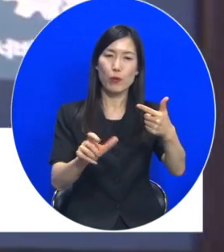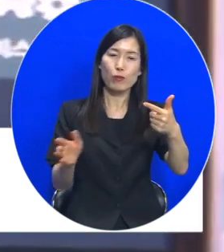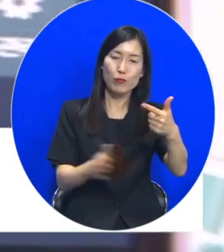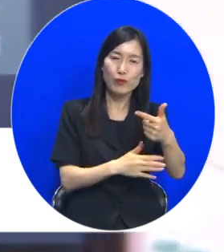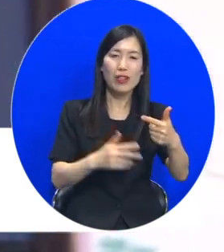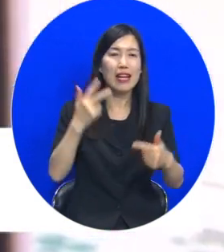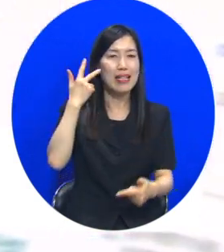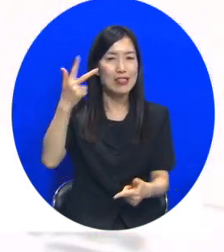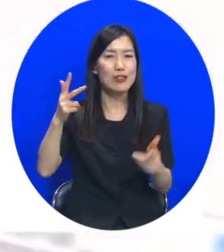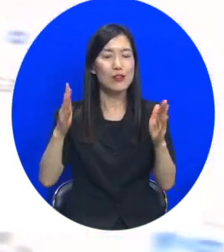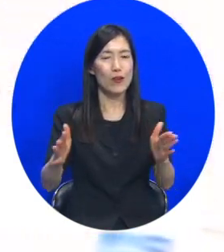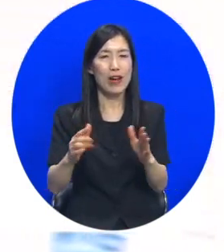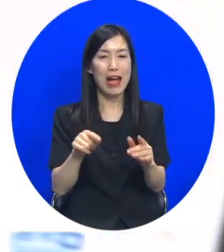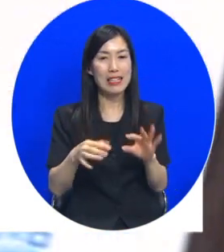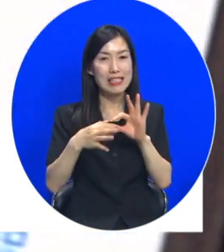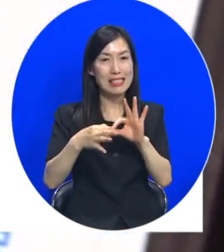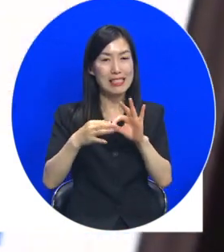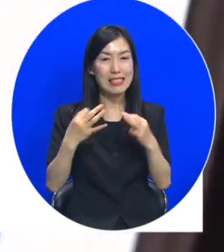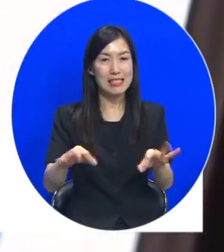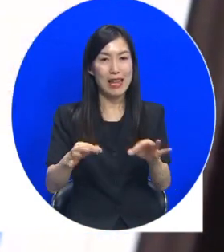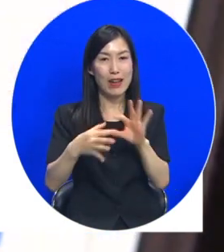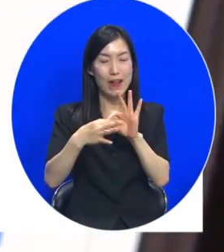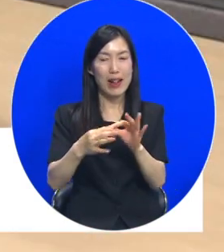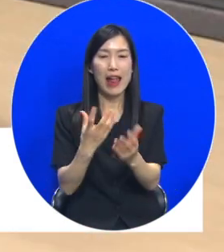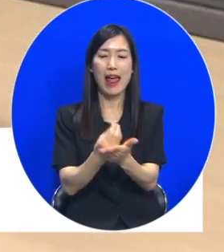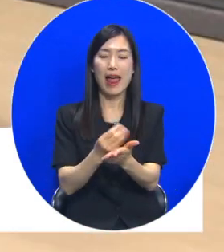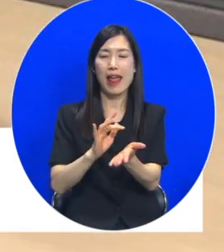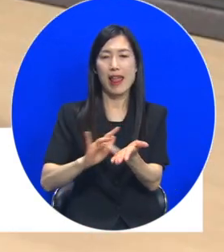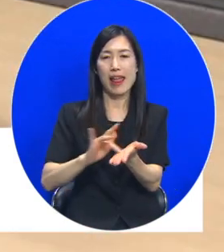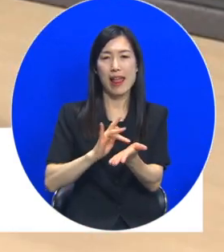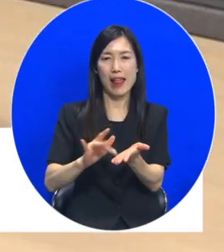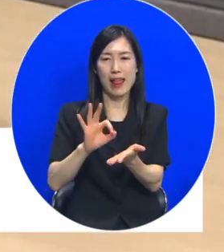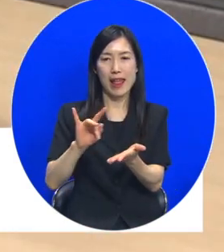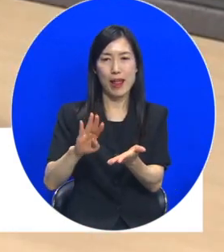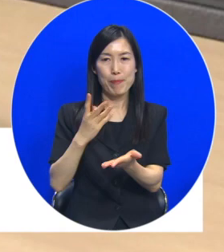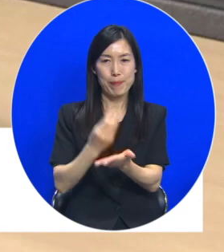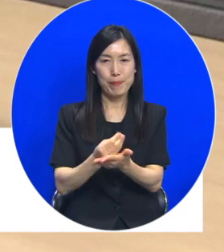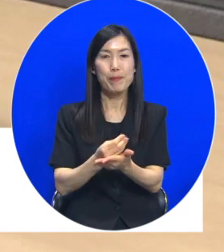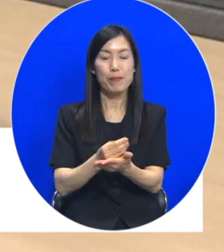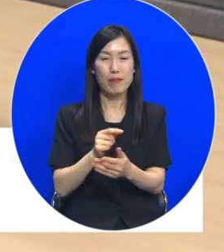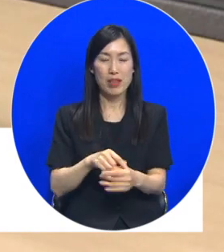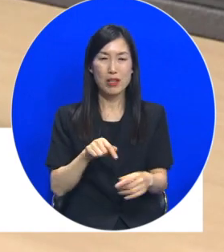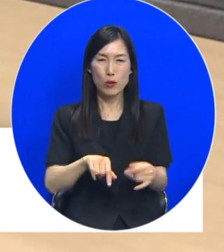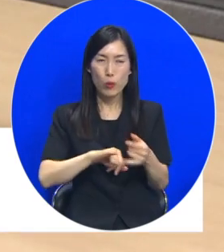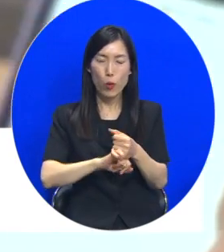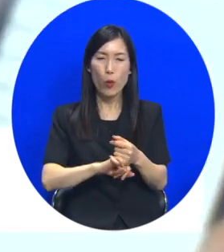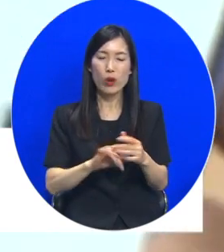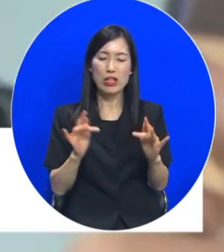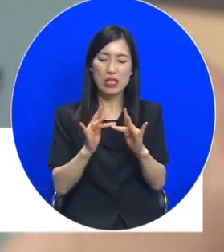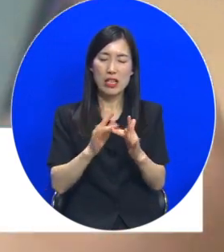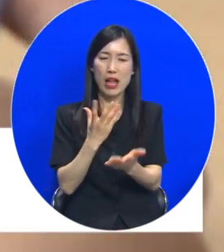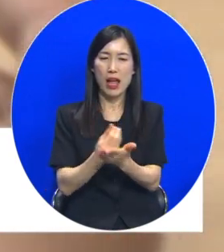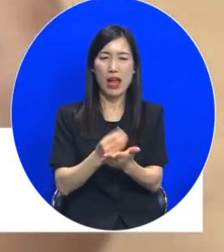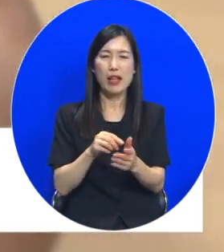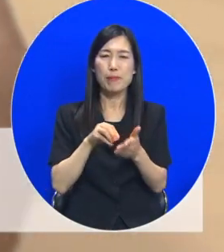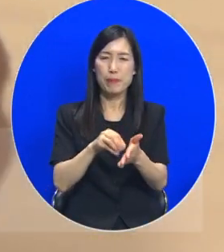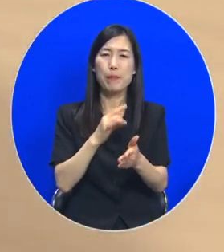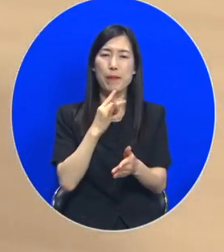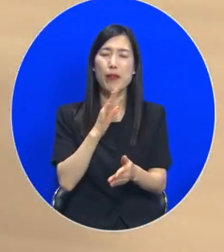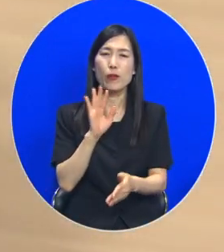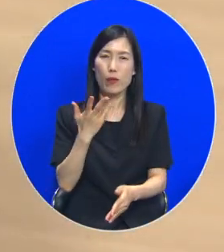영업일간 취급은행 앱으로 할 수 있습니다 비대면으로만 가입할 수 있고 가입신청 쏠림을 방지하기 위해